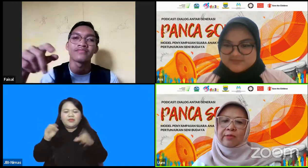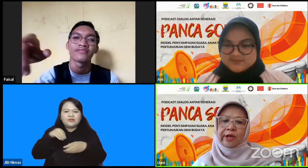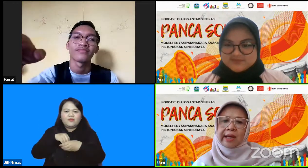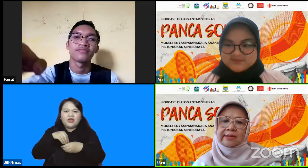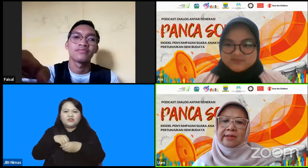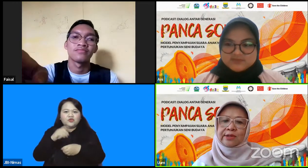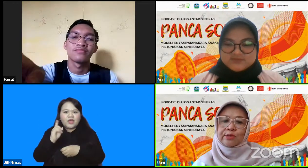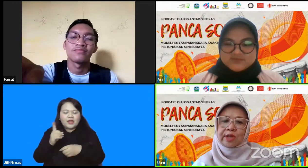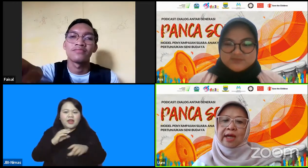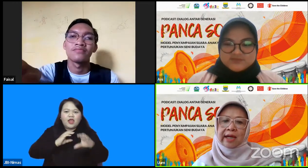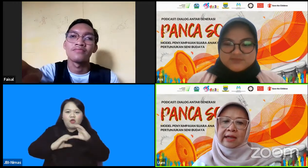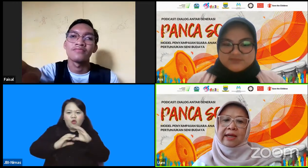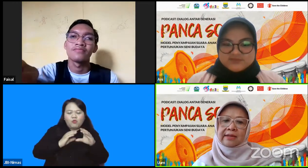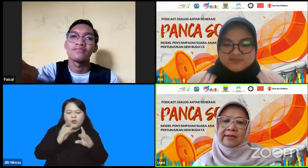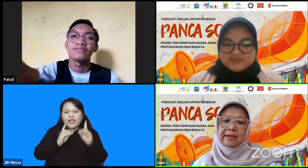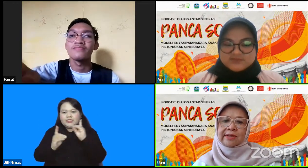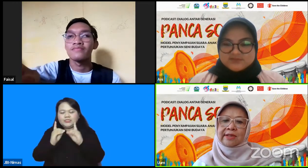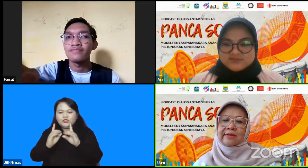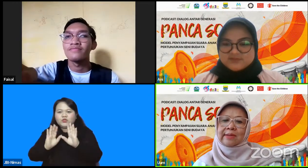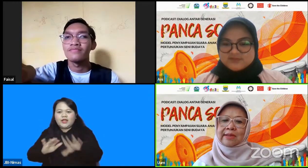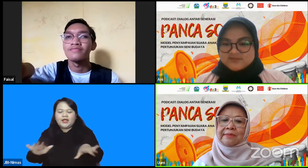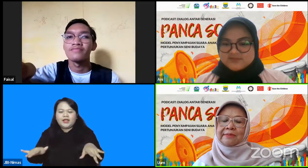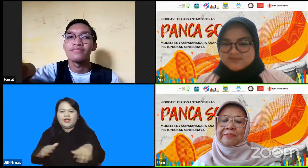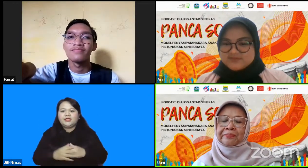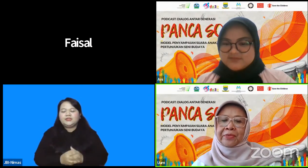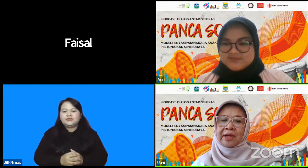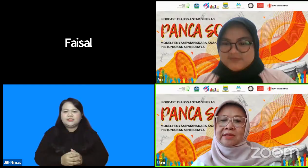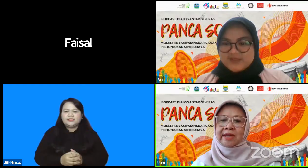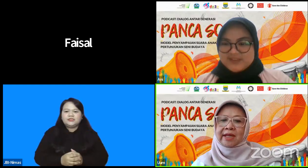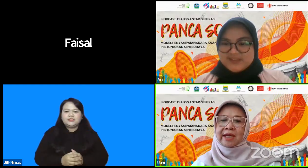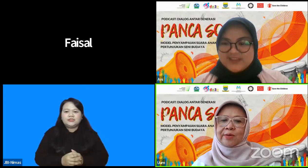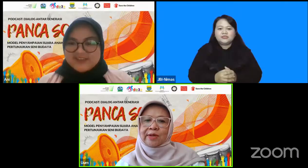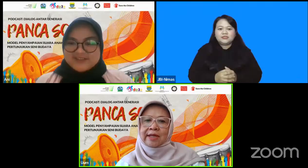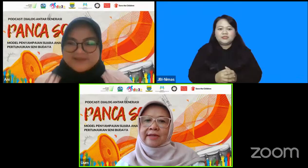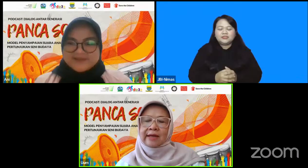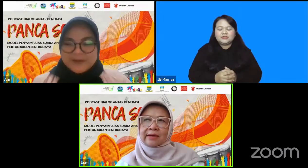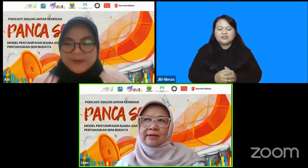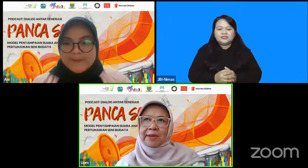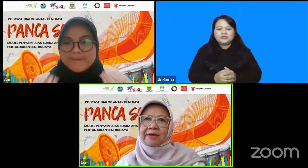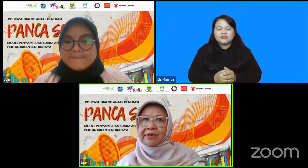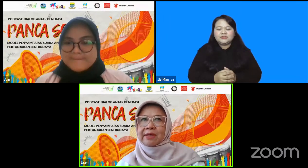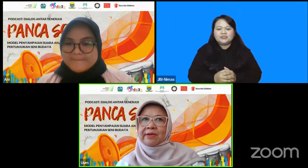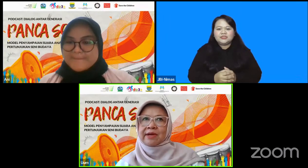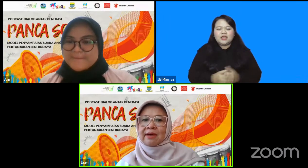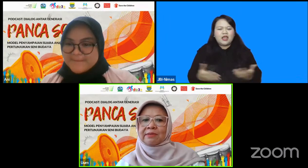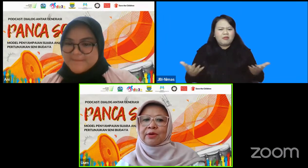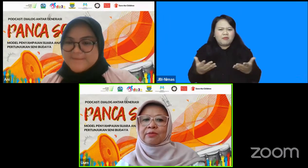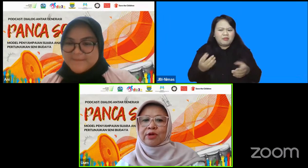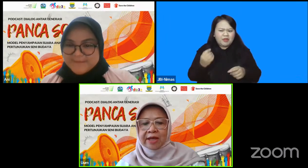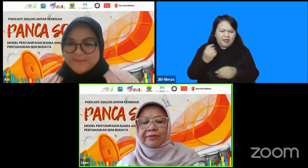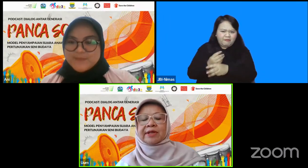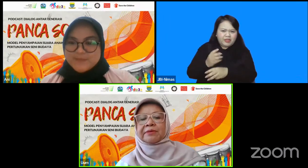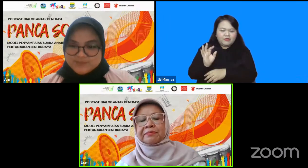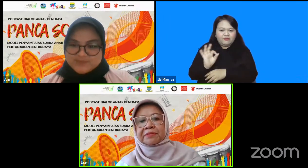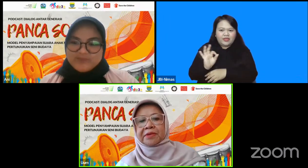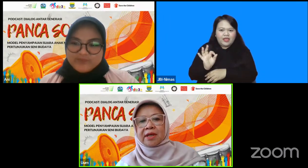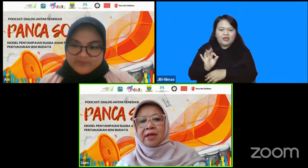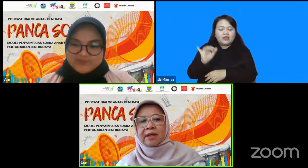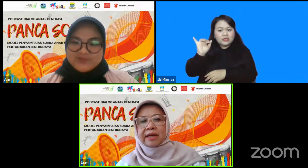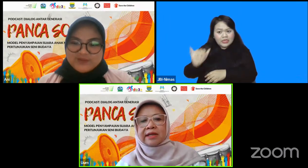masukan, komunikasi, diskusi anak-anak gitu di situ. Jadi kalau ditanya gimana efektif, enggak, menurut Bunda